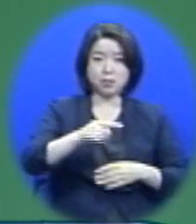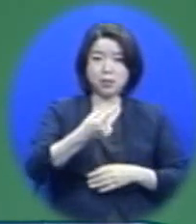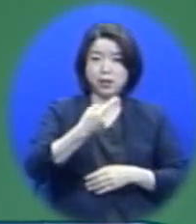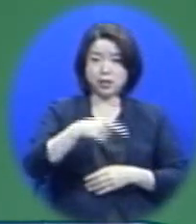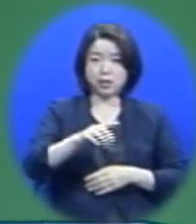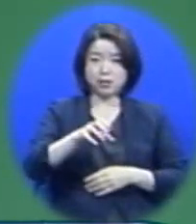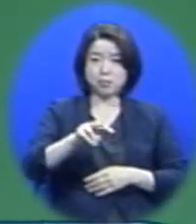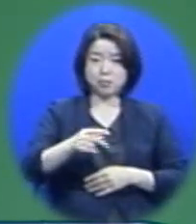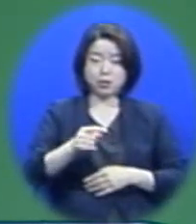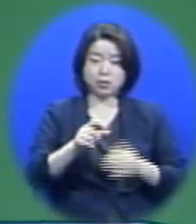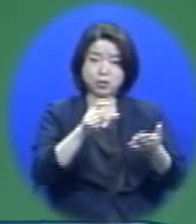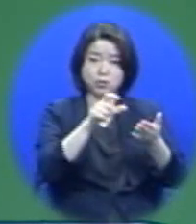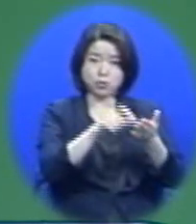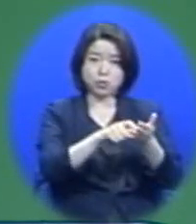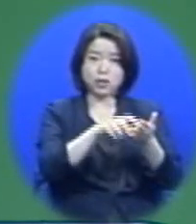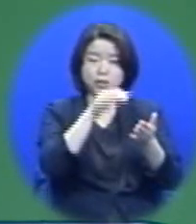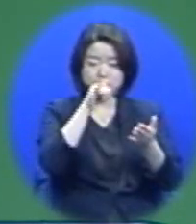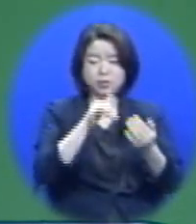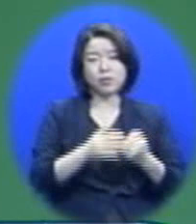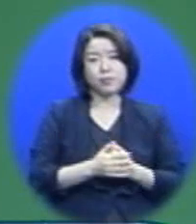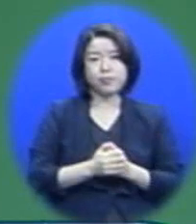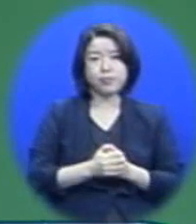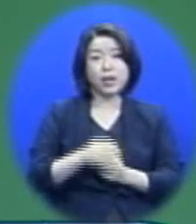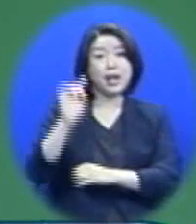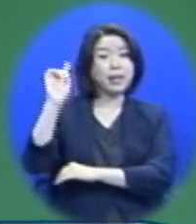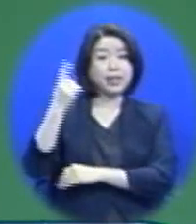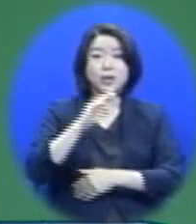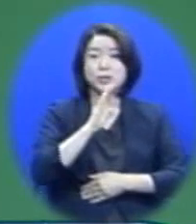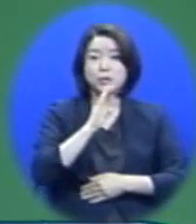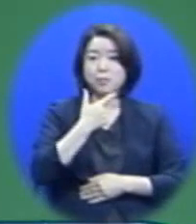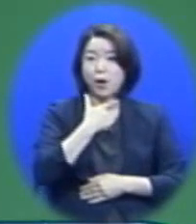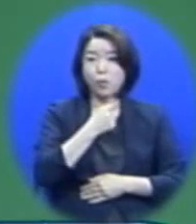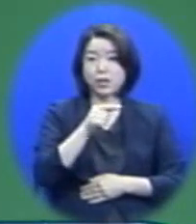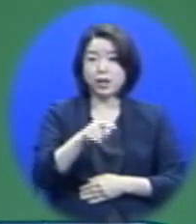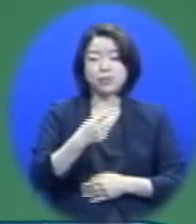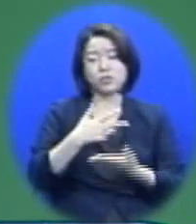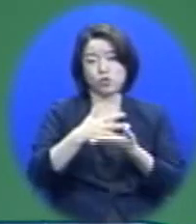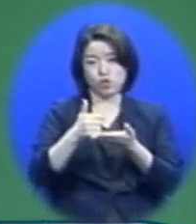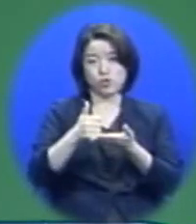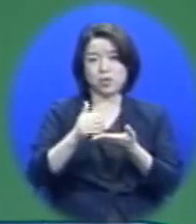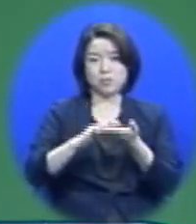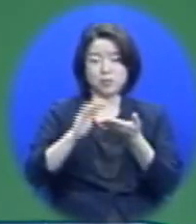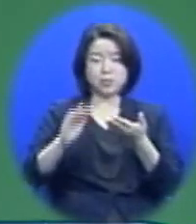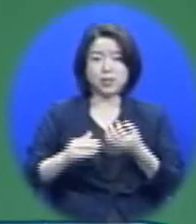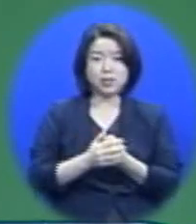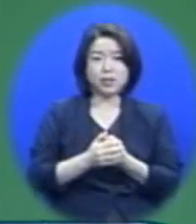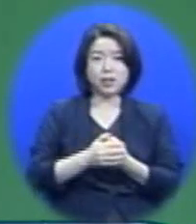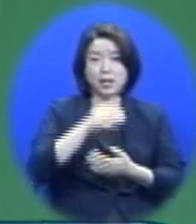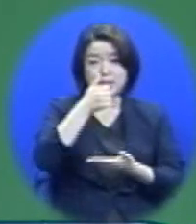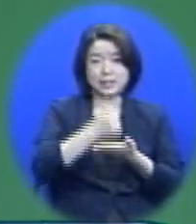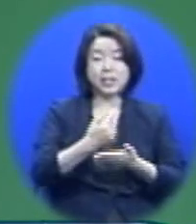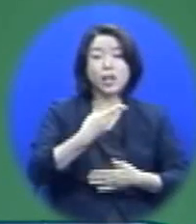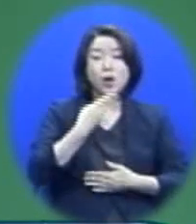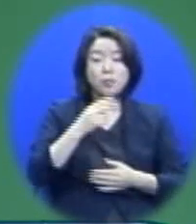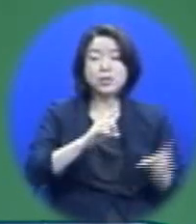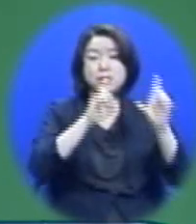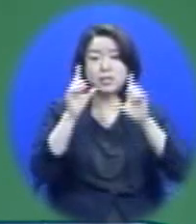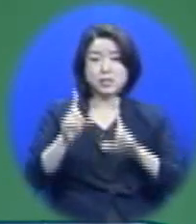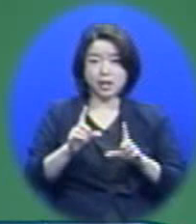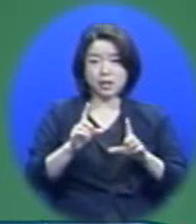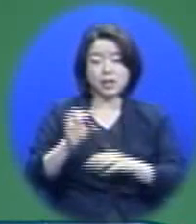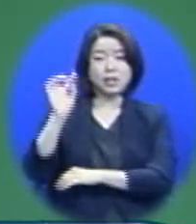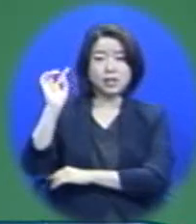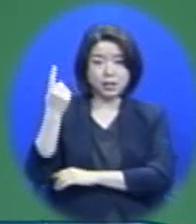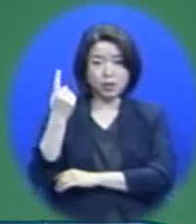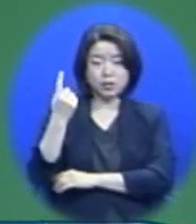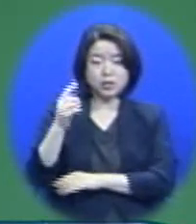속에 하고 있습니다. 다윗이 정말 원했던 것은 주님이었어요. 흠 없는 삶을 다윗이 살기